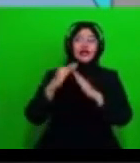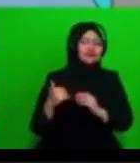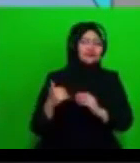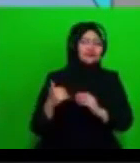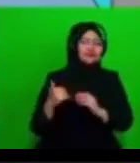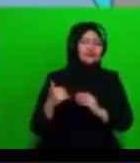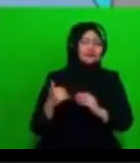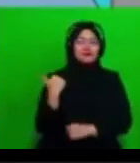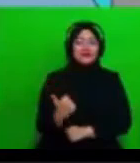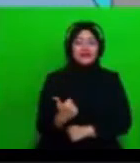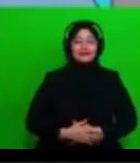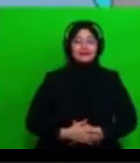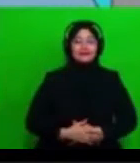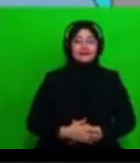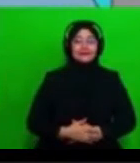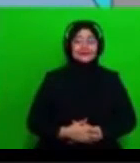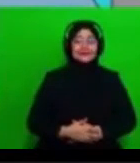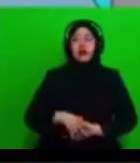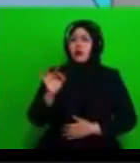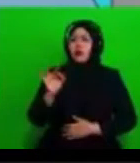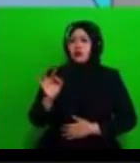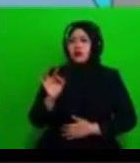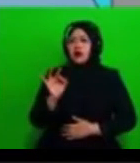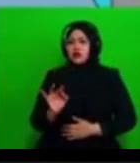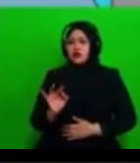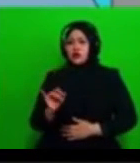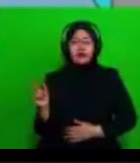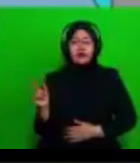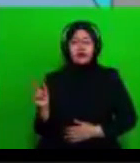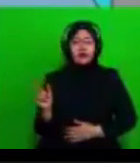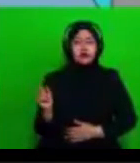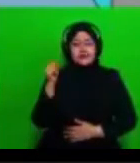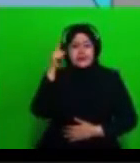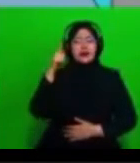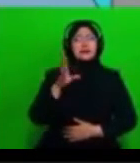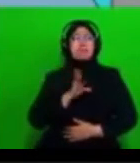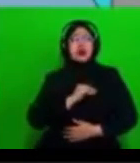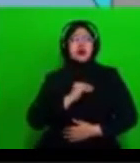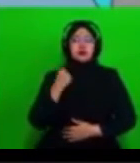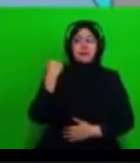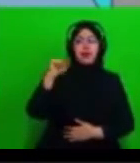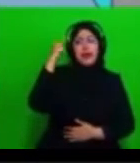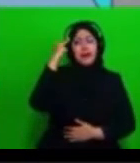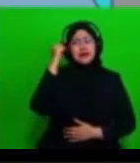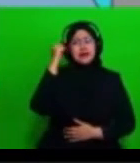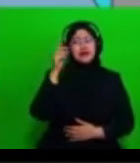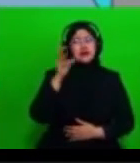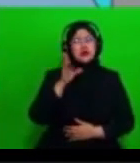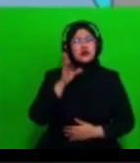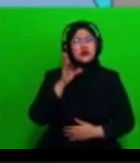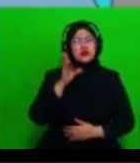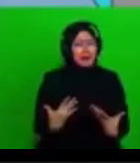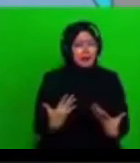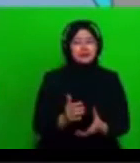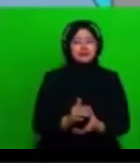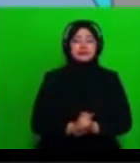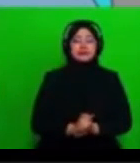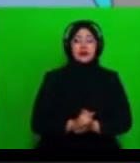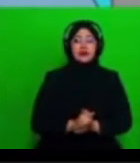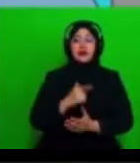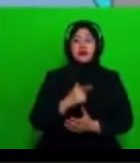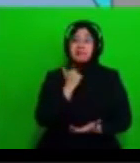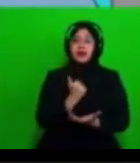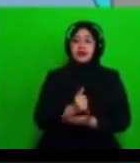tadi seperti penjelasan Pak Wikan bahwa orang tua harus sangat sadar bahwa dalam konteks merdeka belajar, yang paling penting adalah